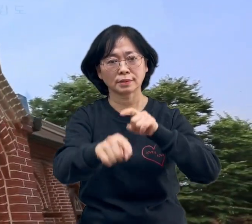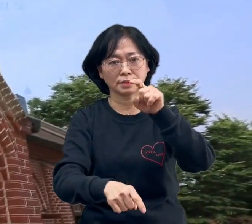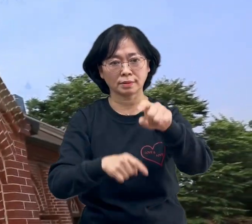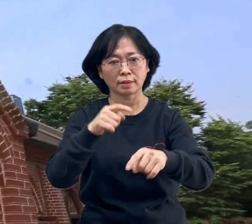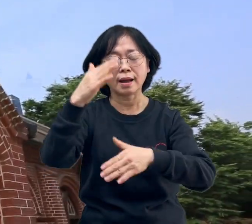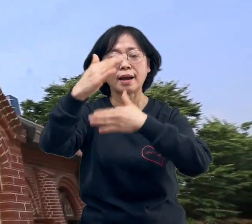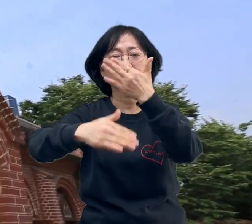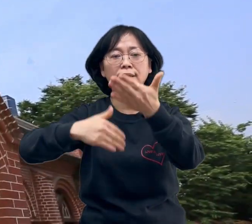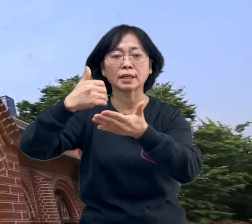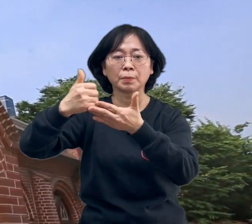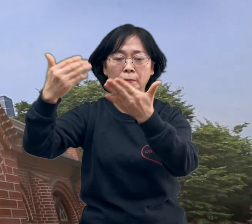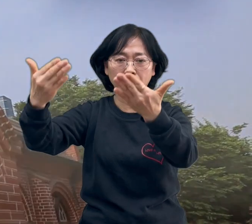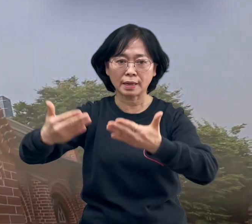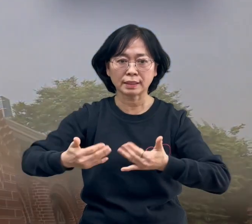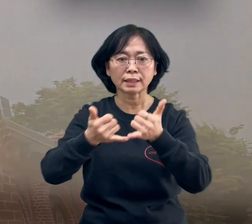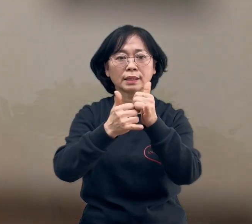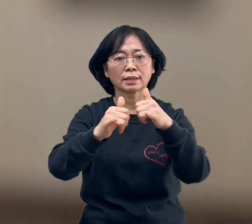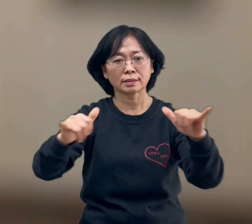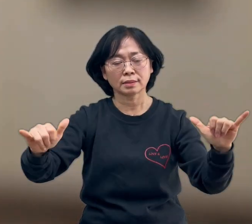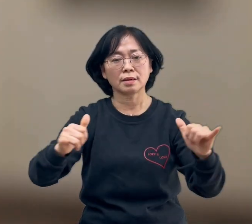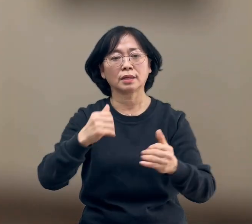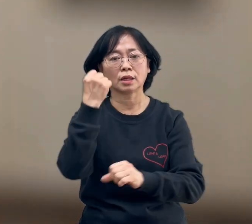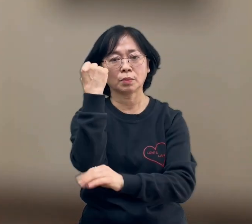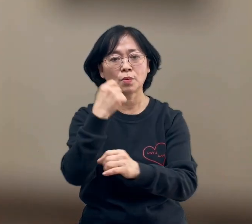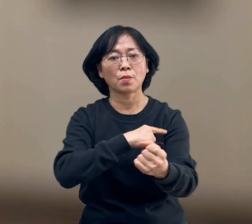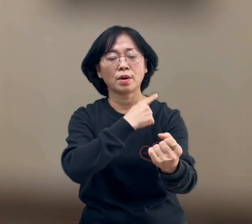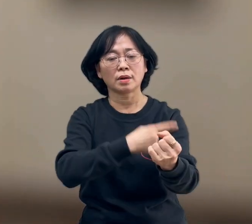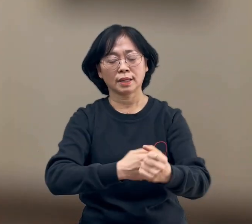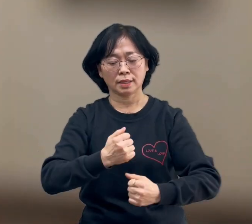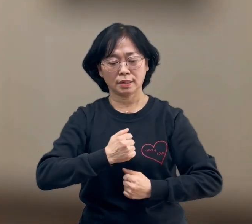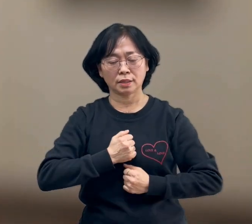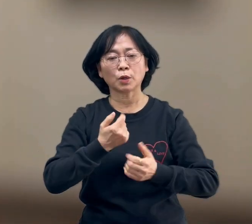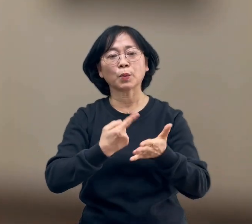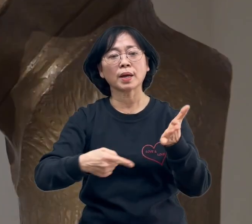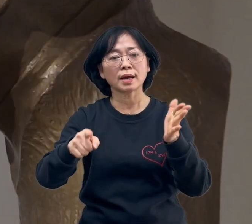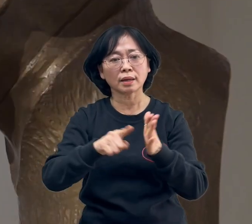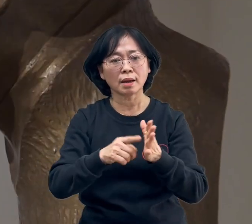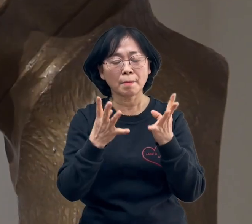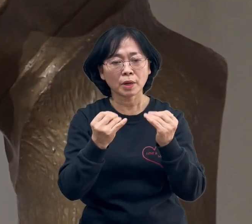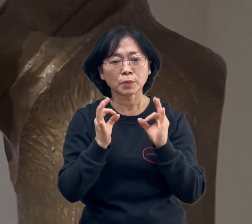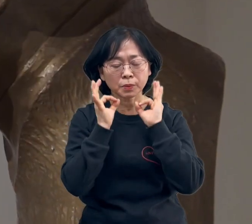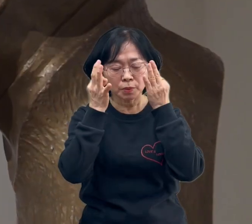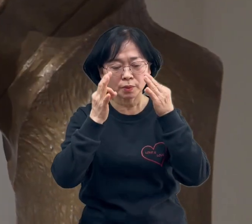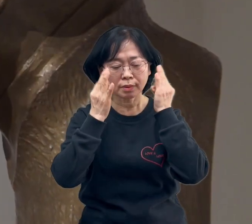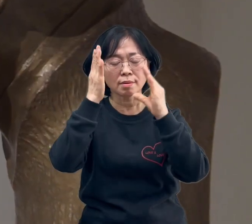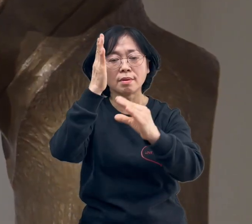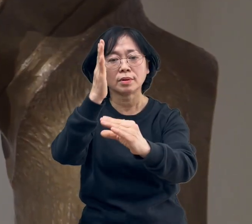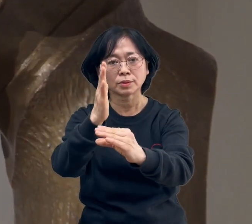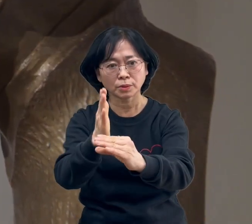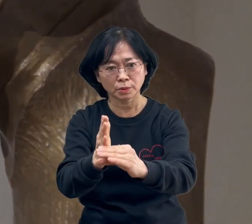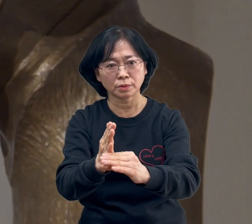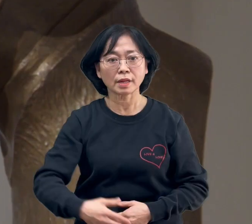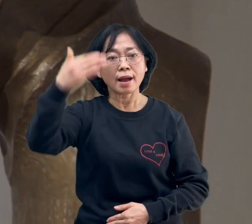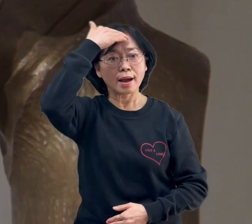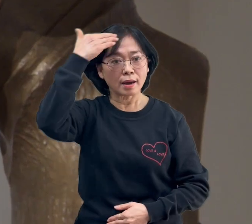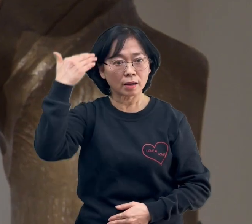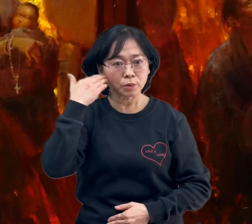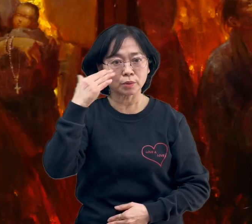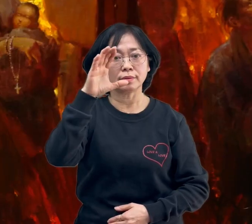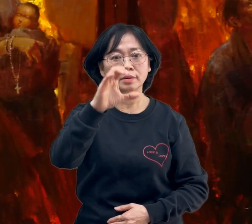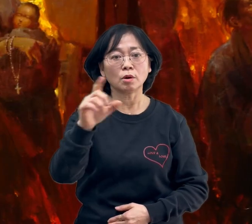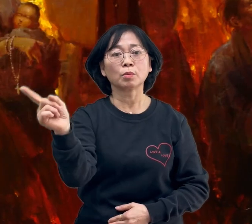나눔을 실천하고 있으며 하느님께서 주신 인간의 기본권을 지키기 위해 많은 노력을 기울이고 있습니다.